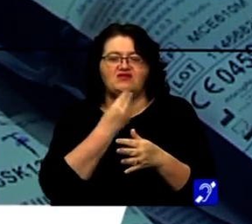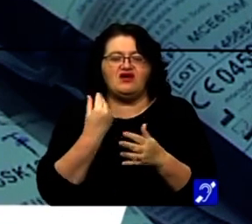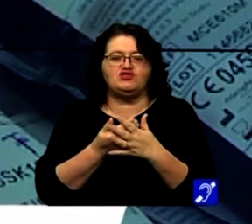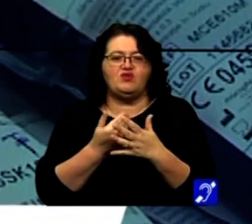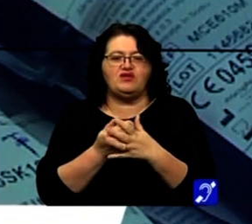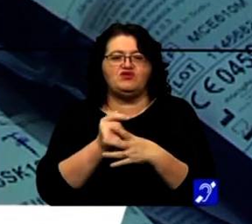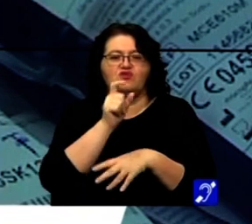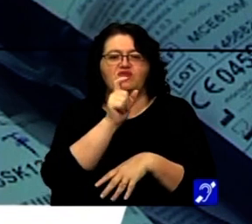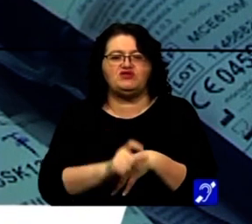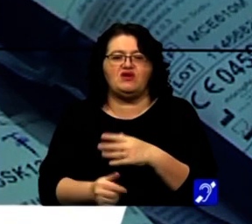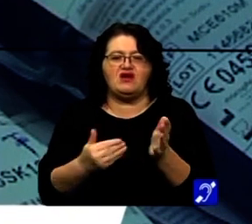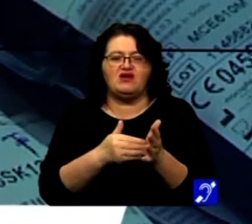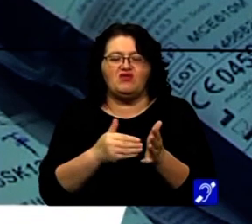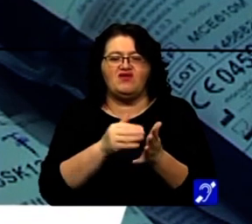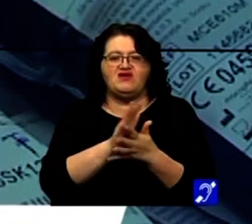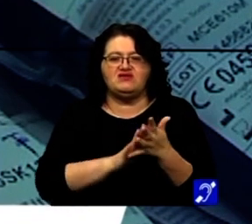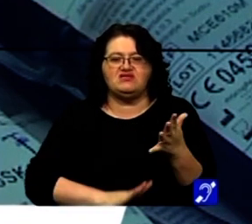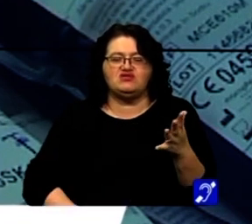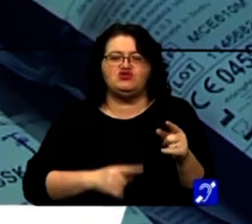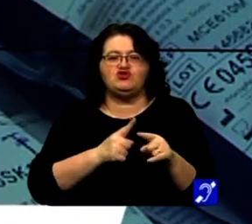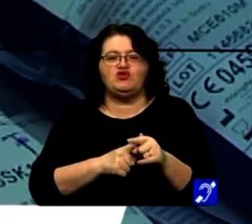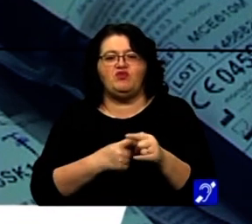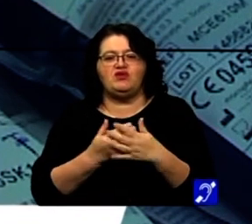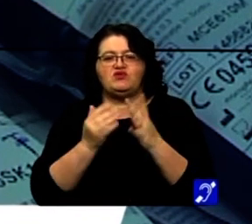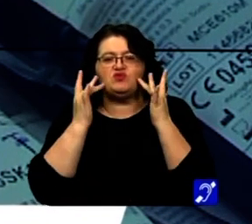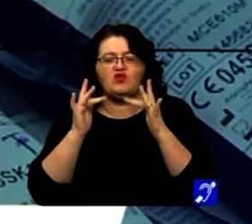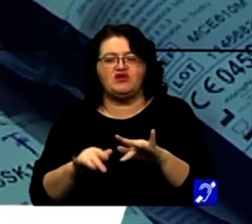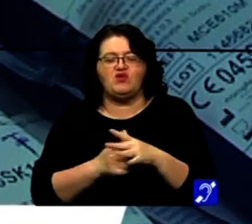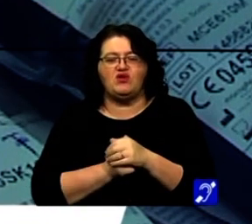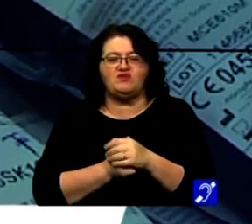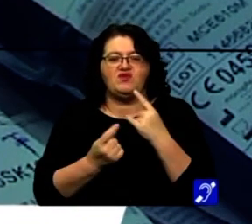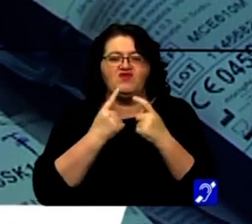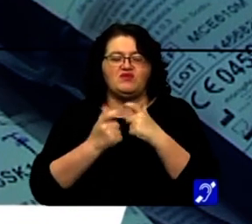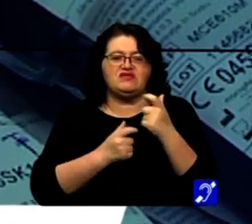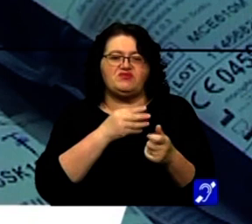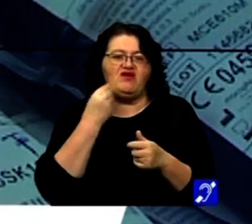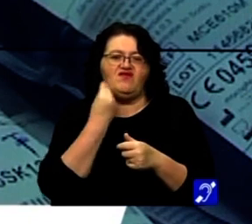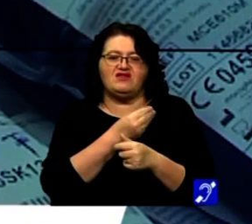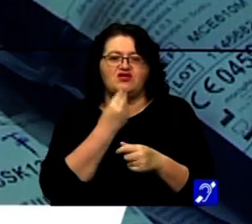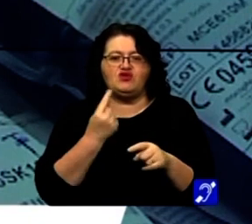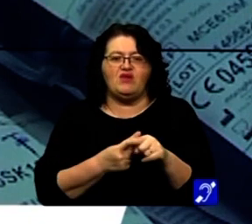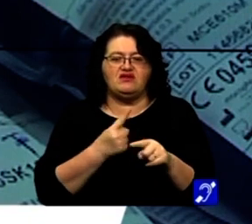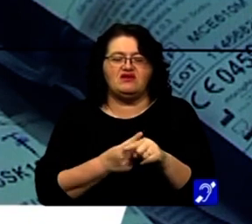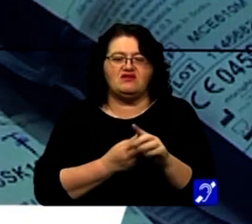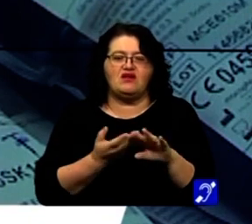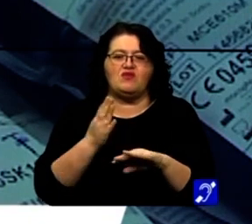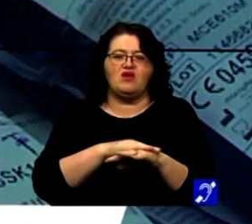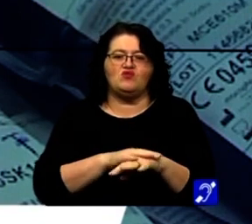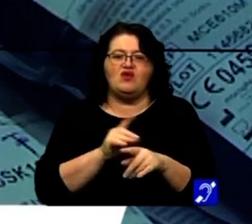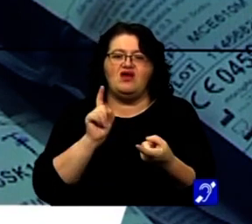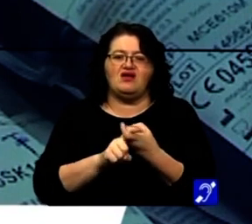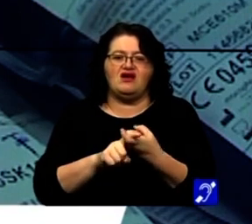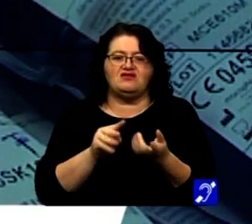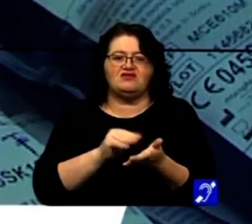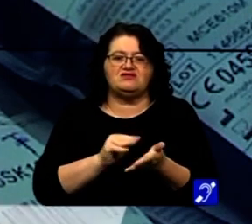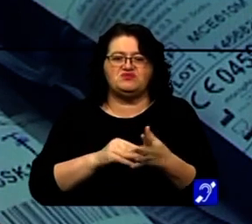pentru pacienții care au nevoie de o transfuzie, ci și pentru donatori. Vorbim despre avantaje materiale, dar mai ales legate de